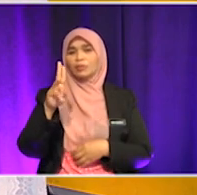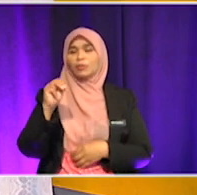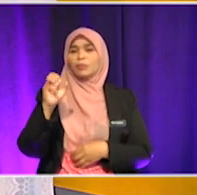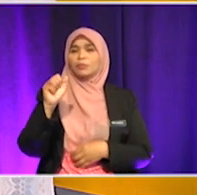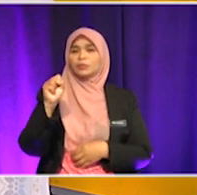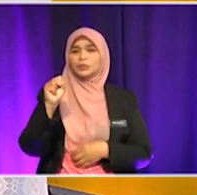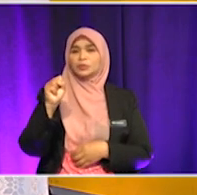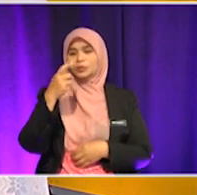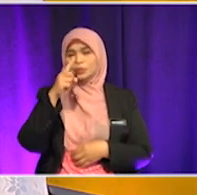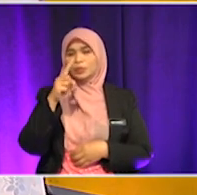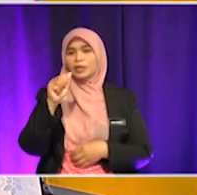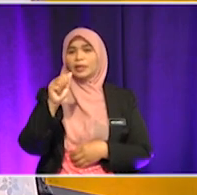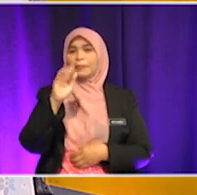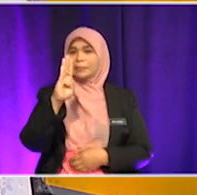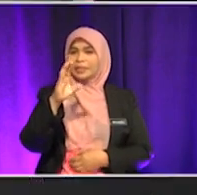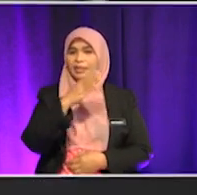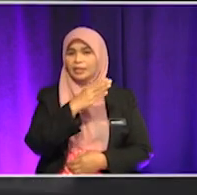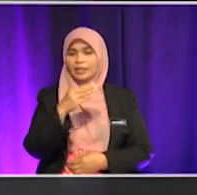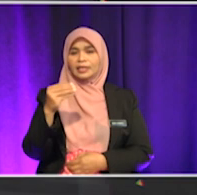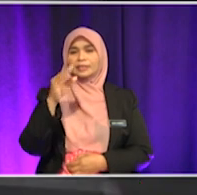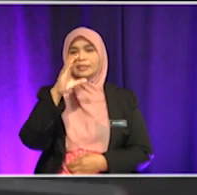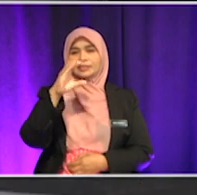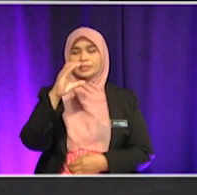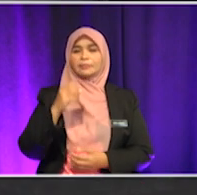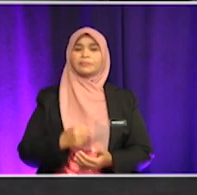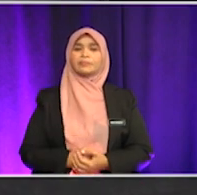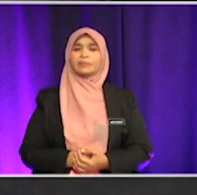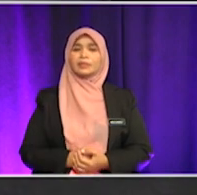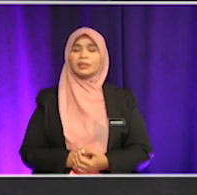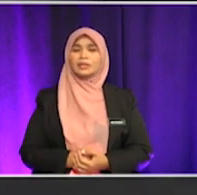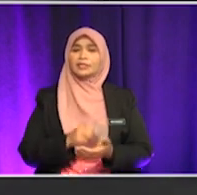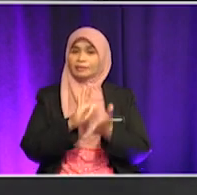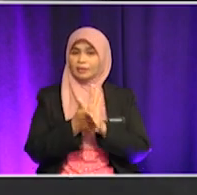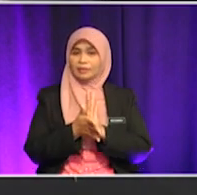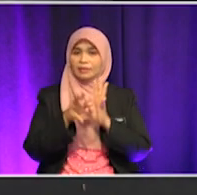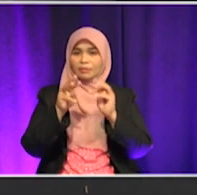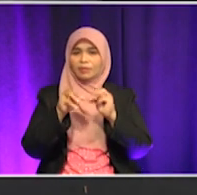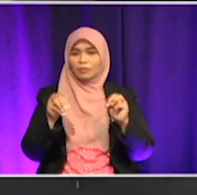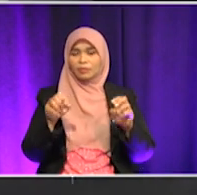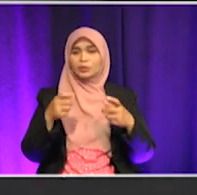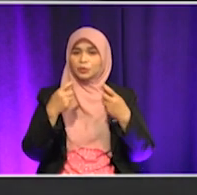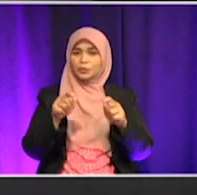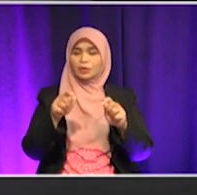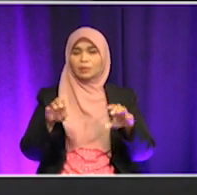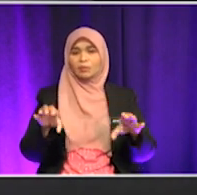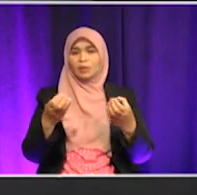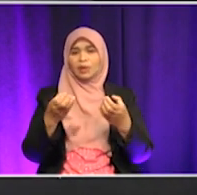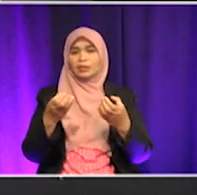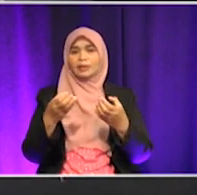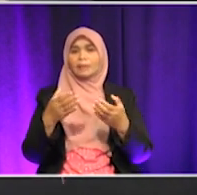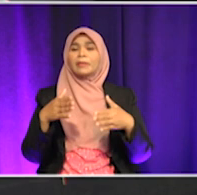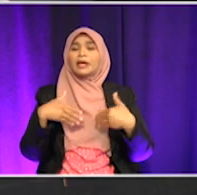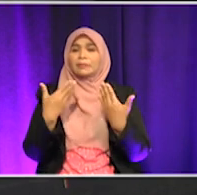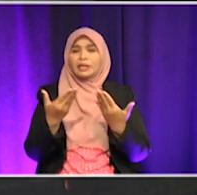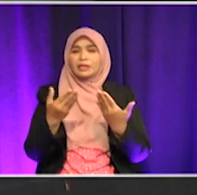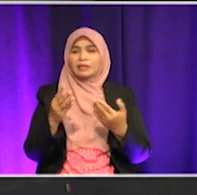murid-murid, Nadwa, Yongwei, Adina dengan Nasrullah boleh cuba buat. Okey, cuba buat dulu. Macam mana kita nak